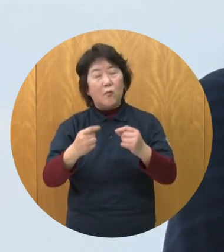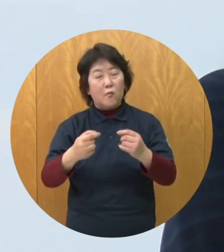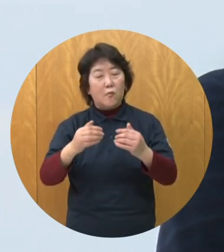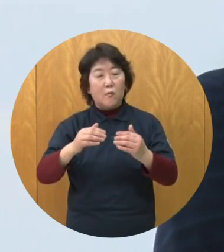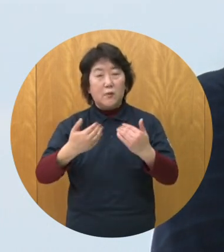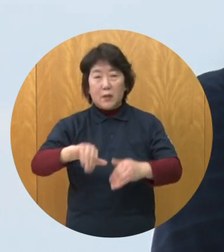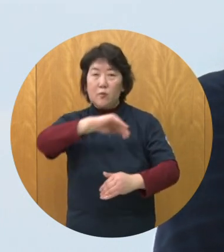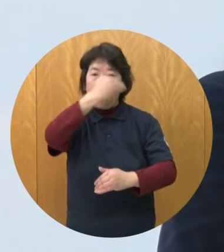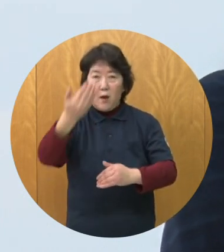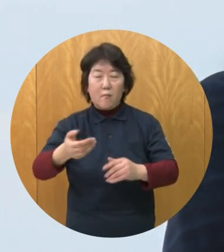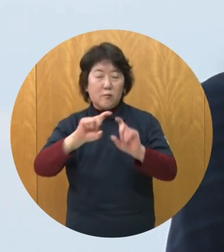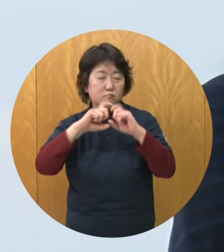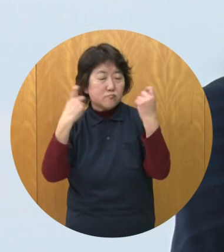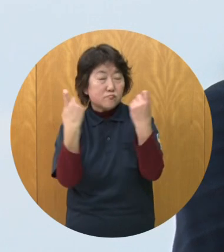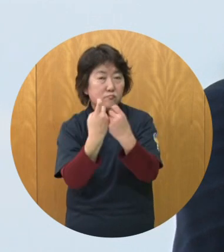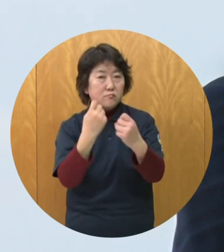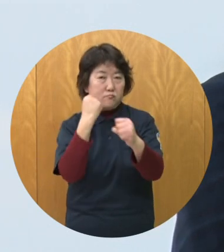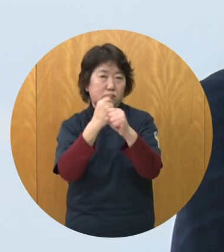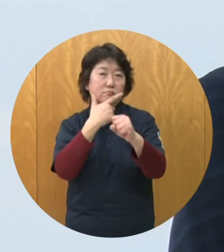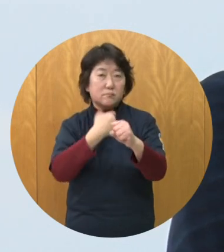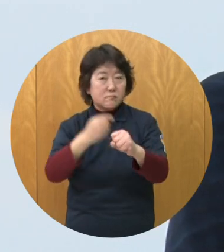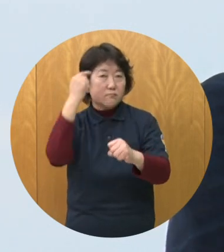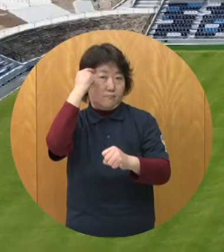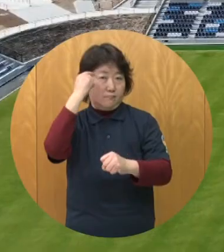スタジアムを作りたいと思いました